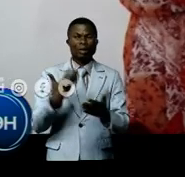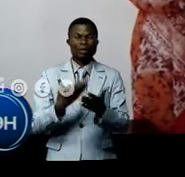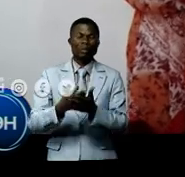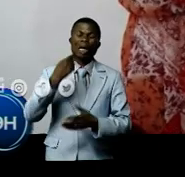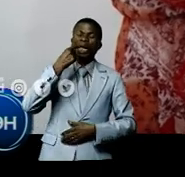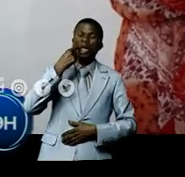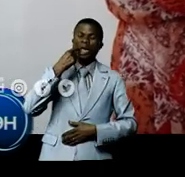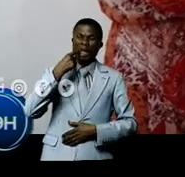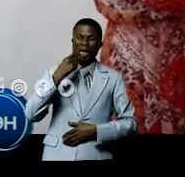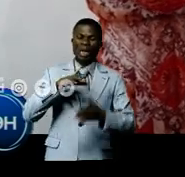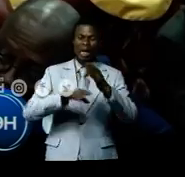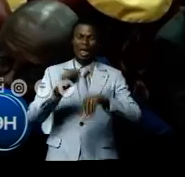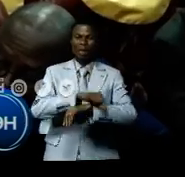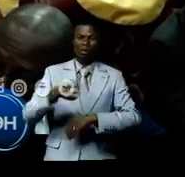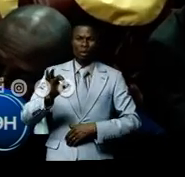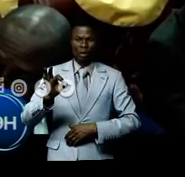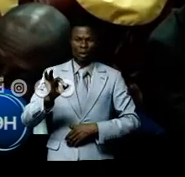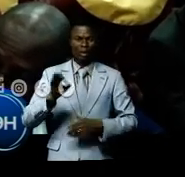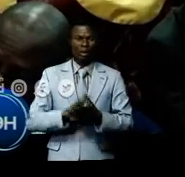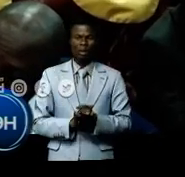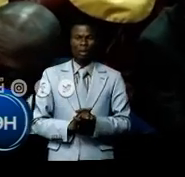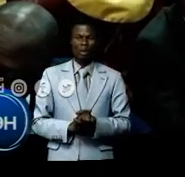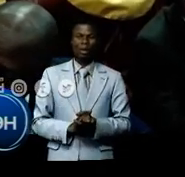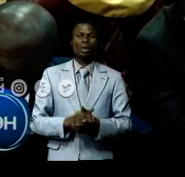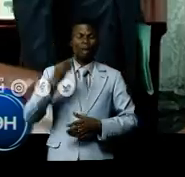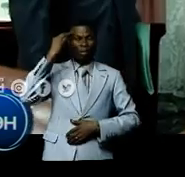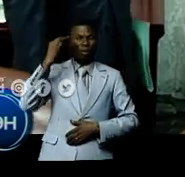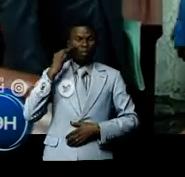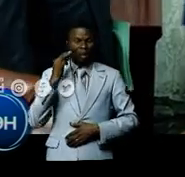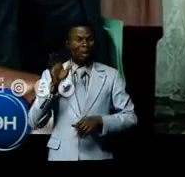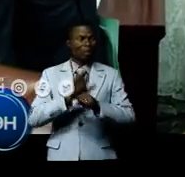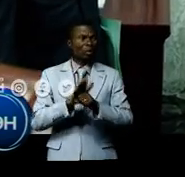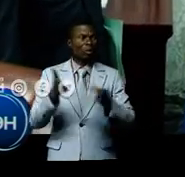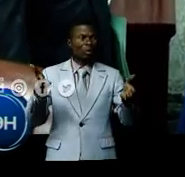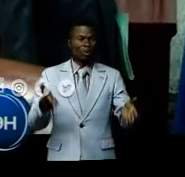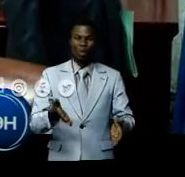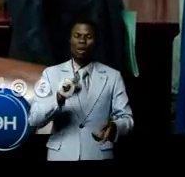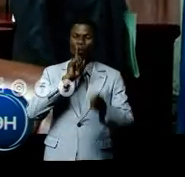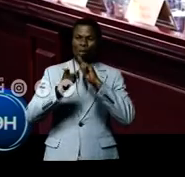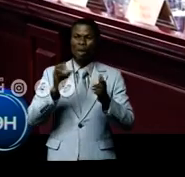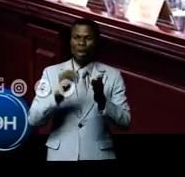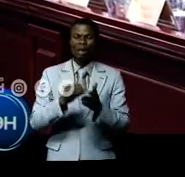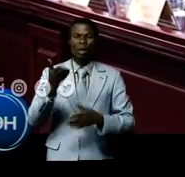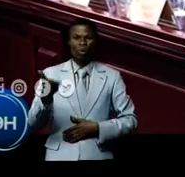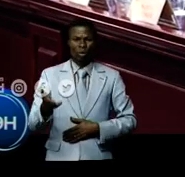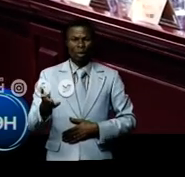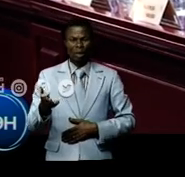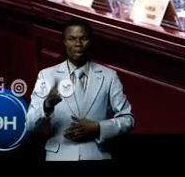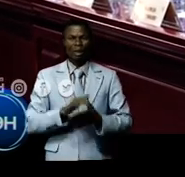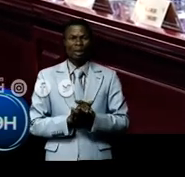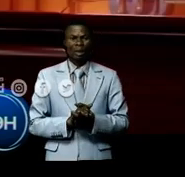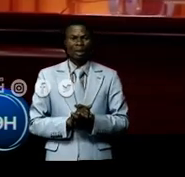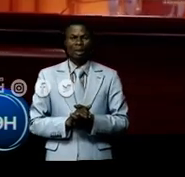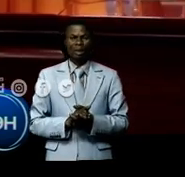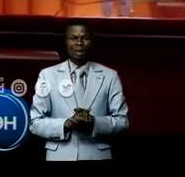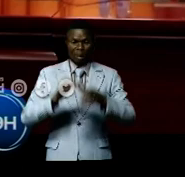rejoindre la salle de réunion. Certains ministres profitent du moment d'installation pour échanger sur des dossiers qui les concernent. Le